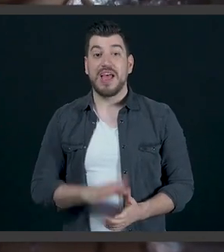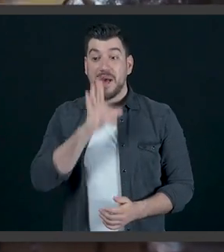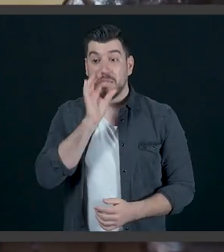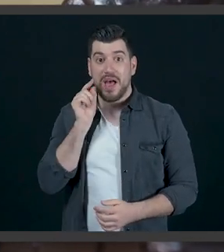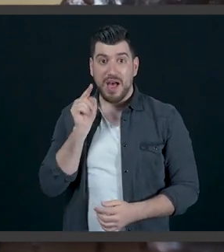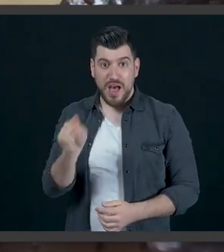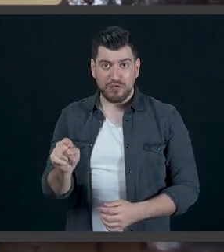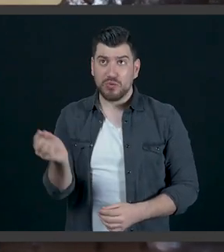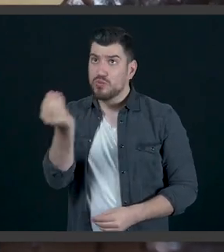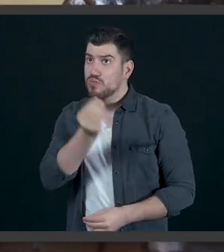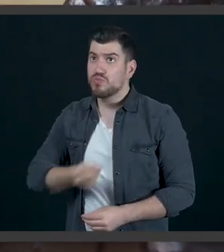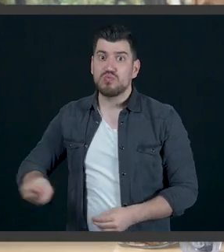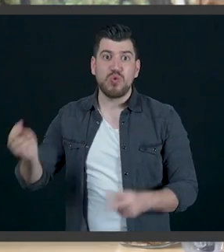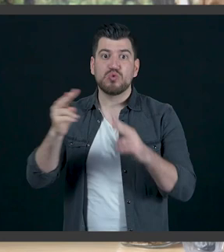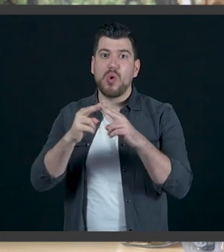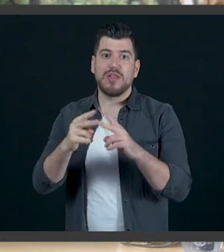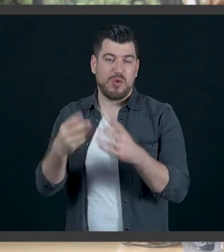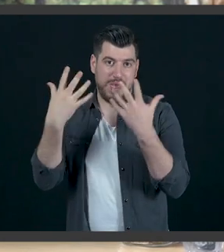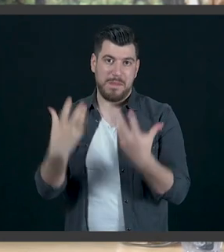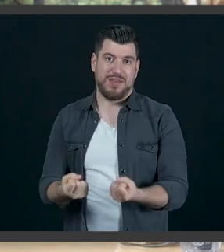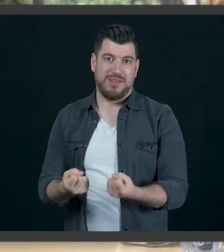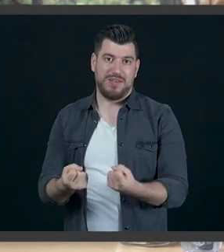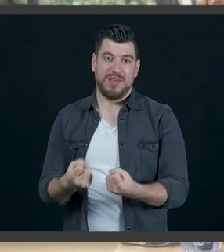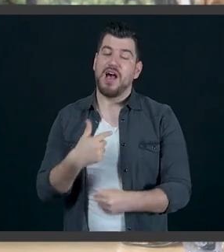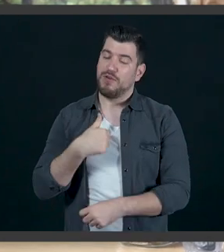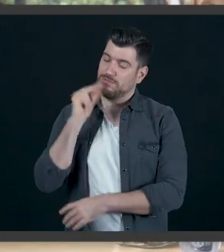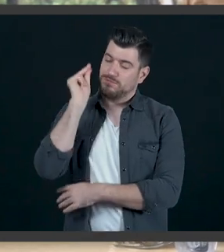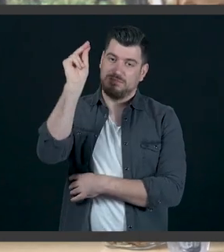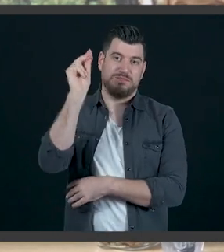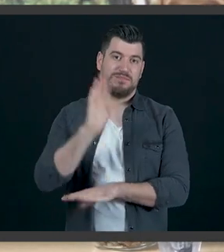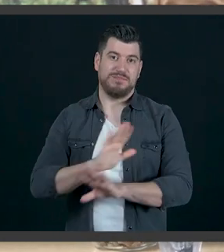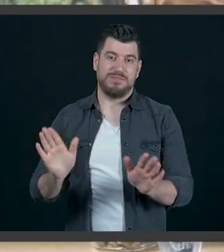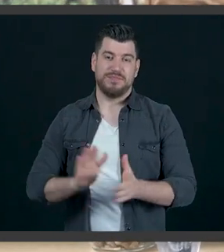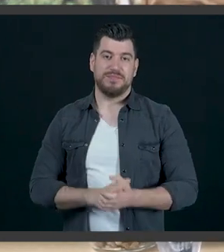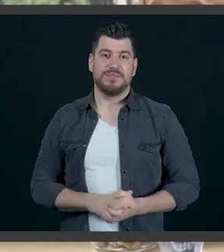ό,τι πιο σοκολατένιο υπάρχει. Και αυτό σας το υπόσχομαι.